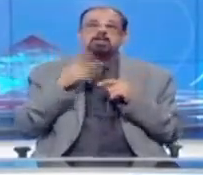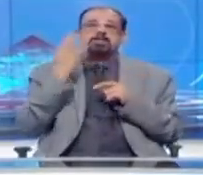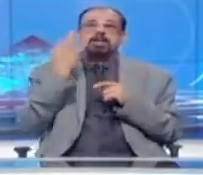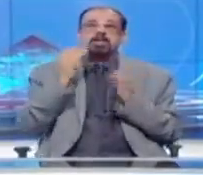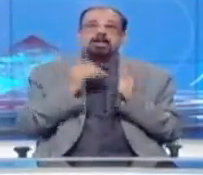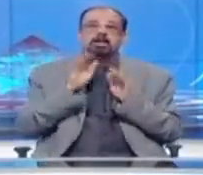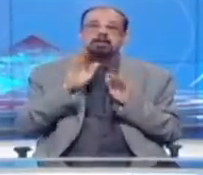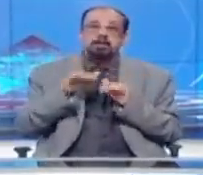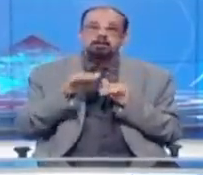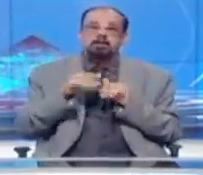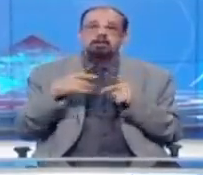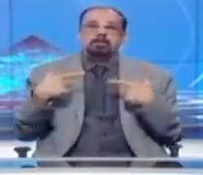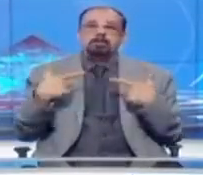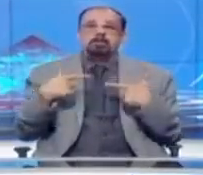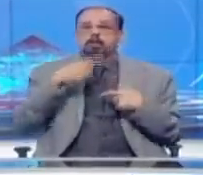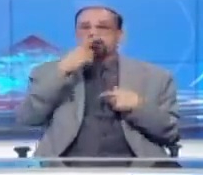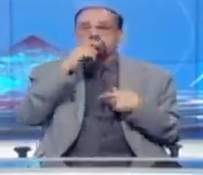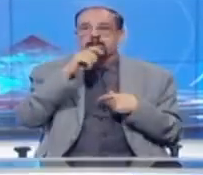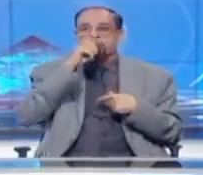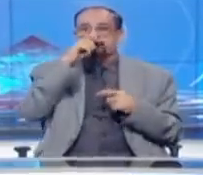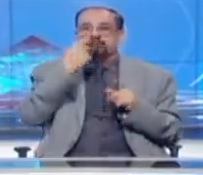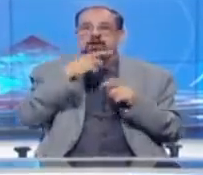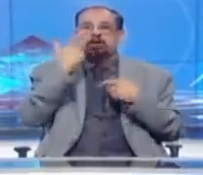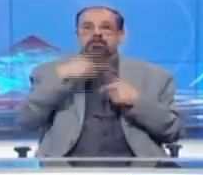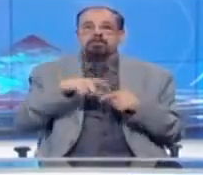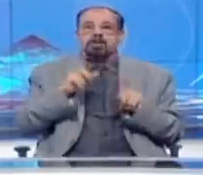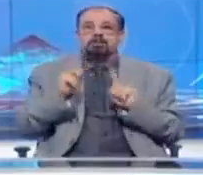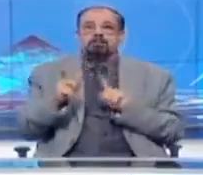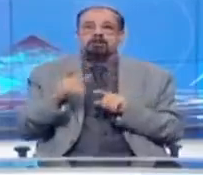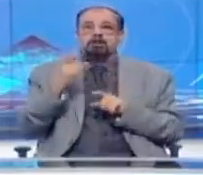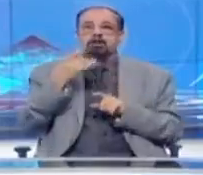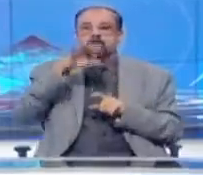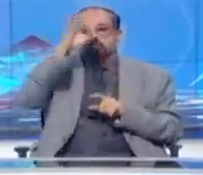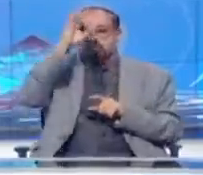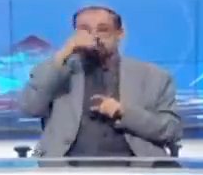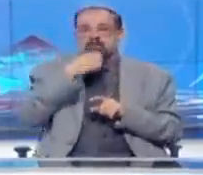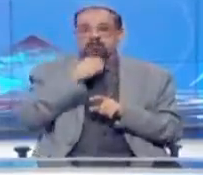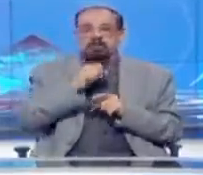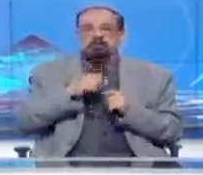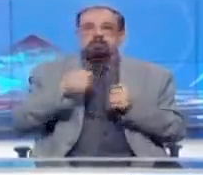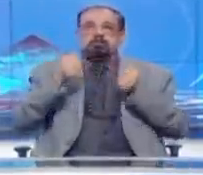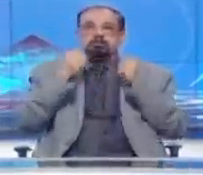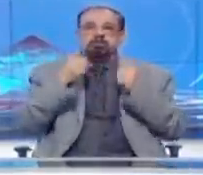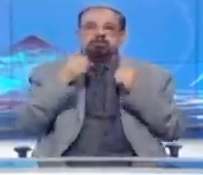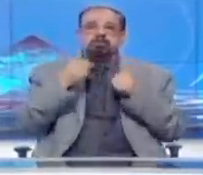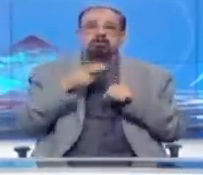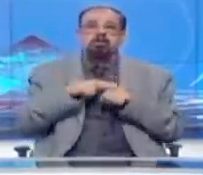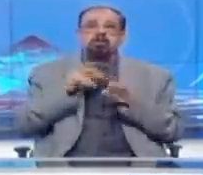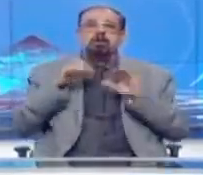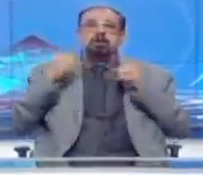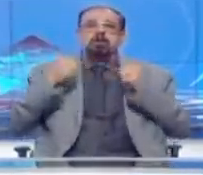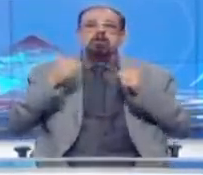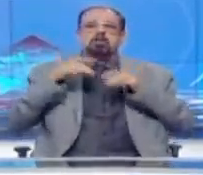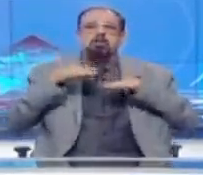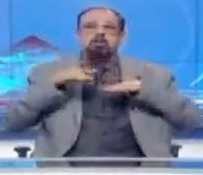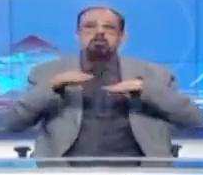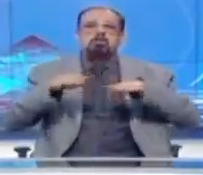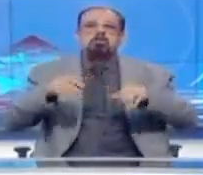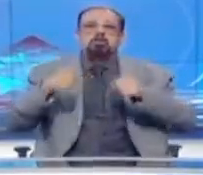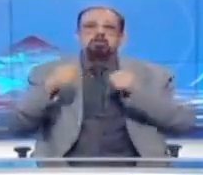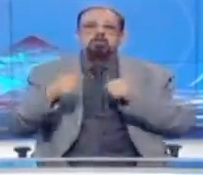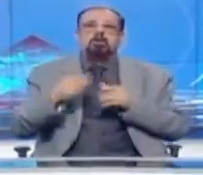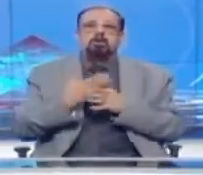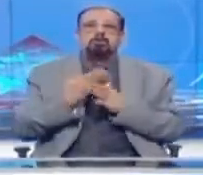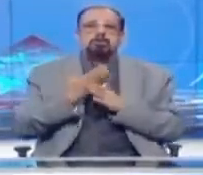تستغرق 3 أيام. كانت اشتباكات عنيفة قد اندلعت بين الشرطة الفرنسية والمتظاهرين الذين خرجوا